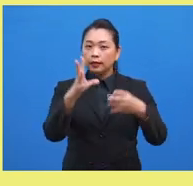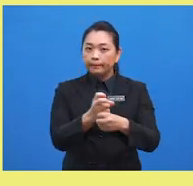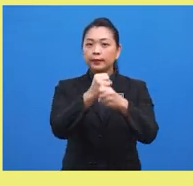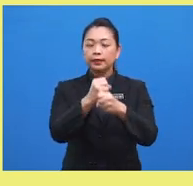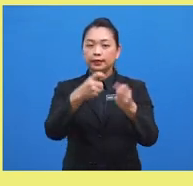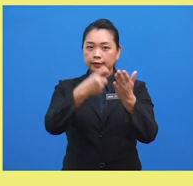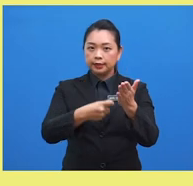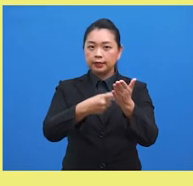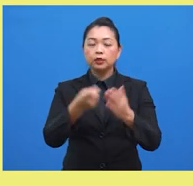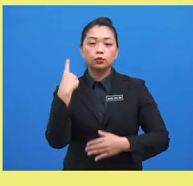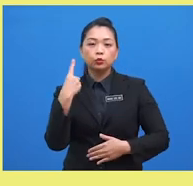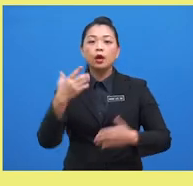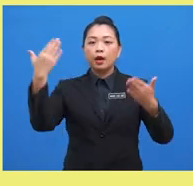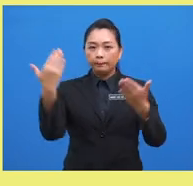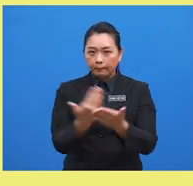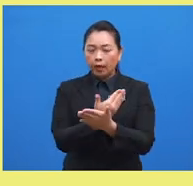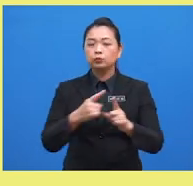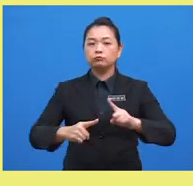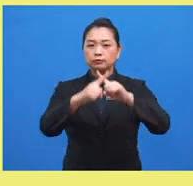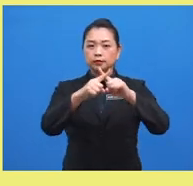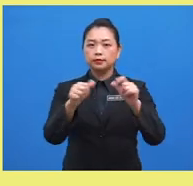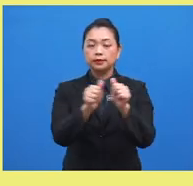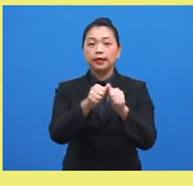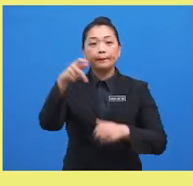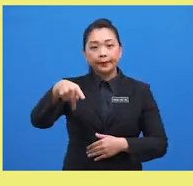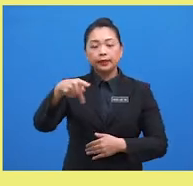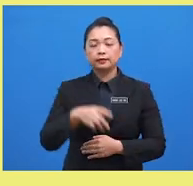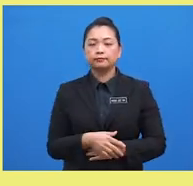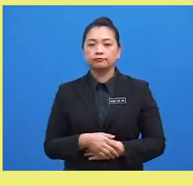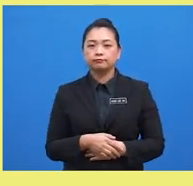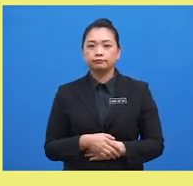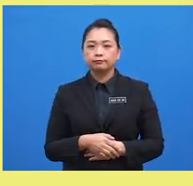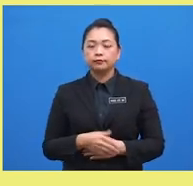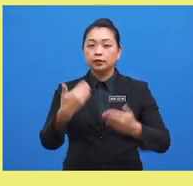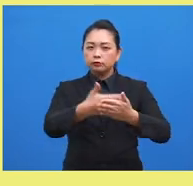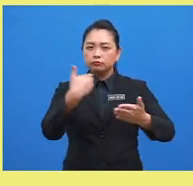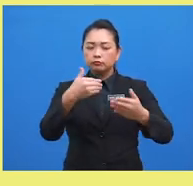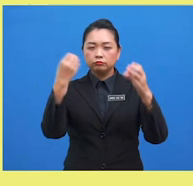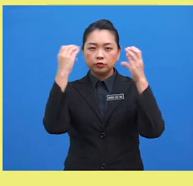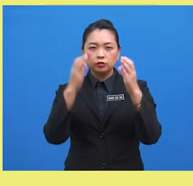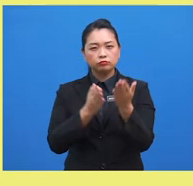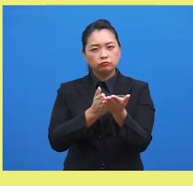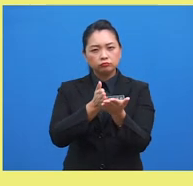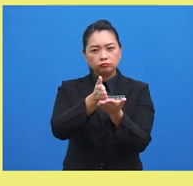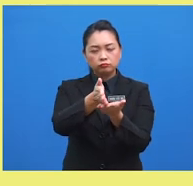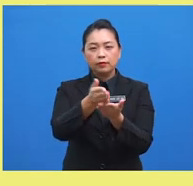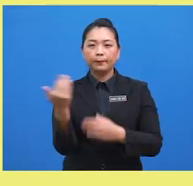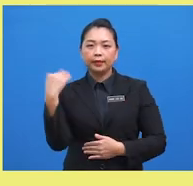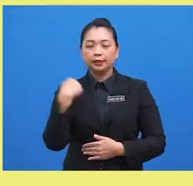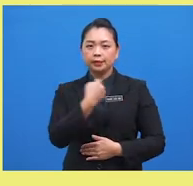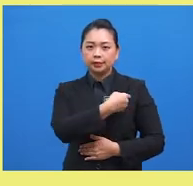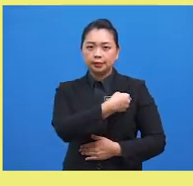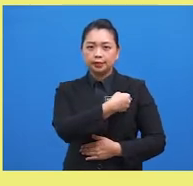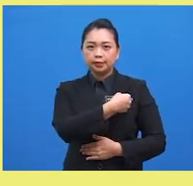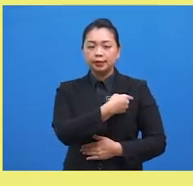itu baru persilangan dengan set P. Sebelum cikgu teruskan, marilah